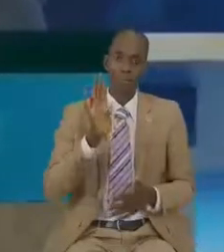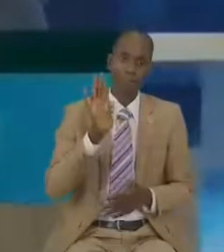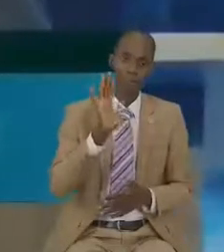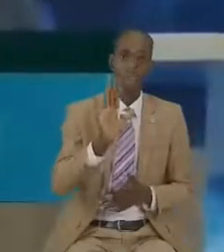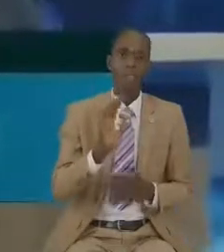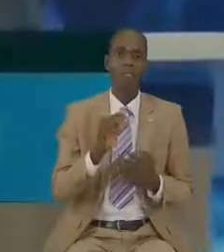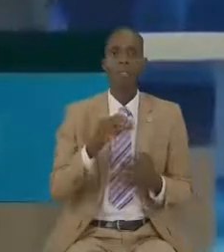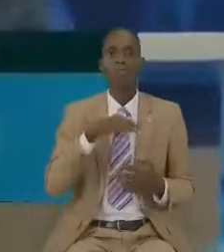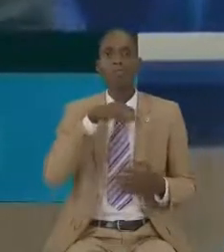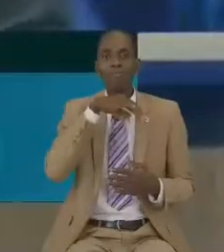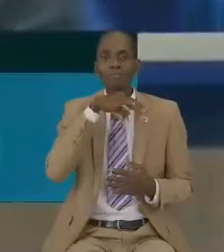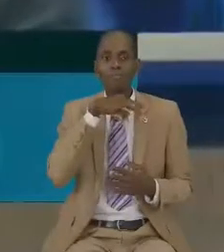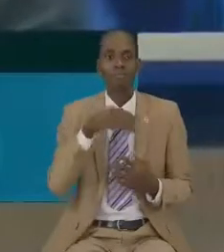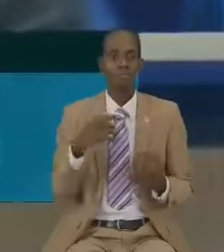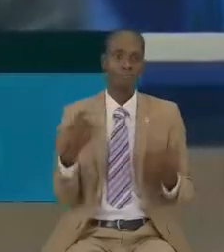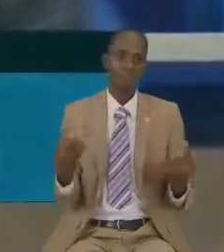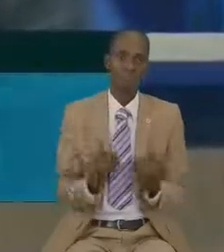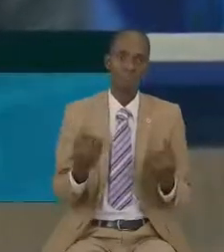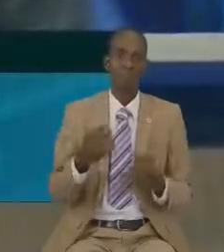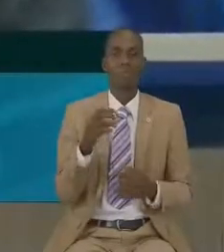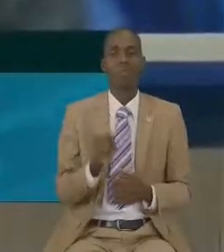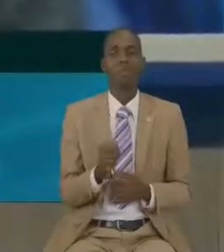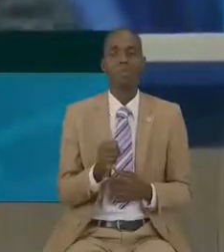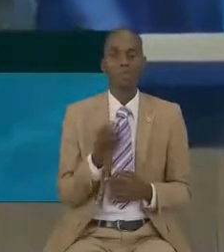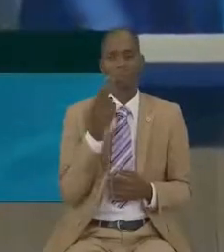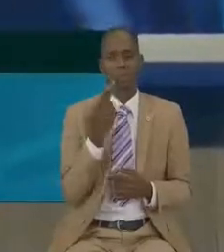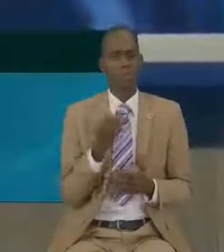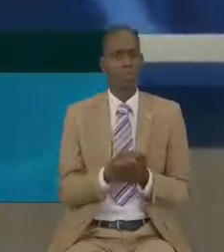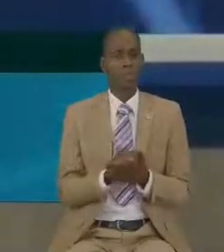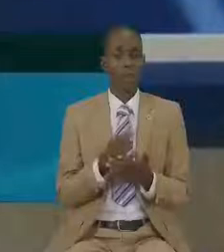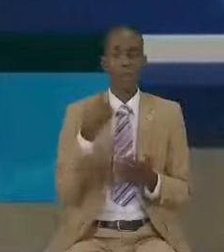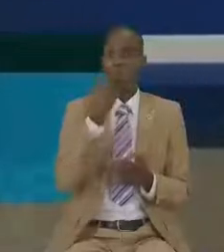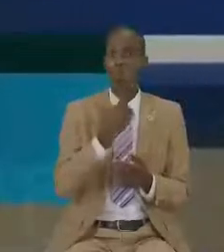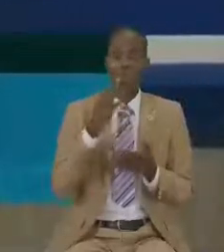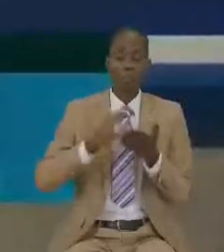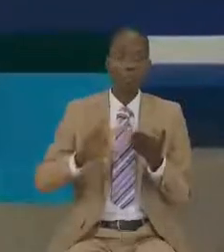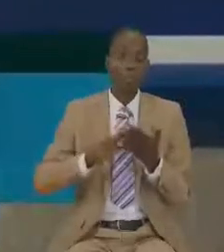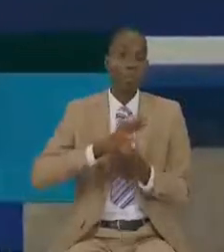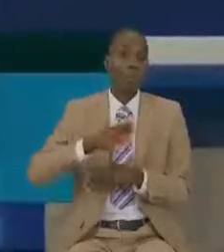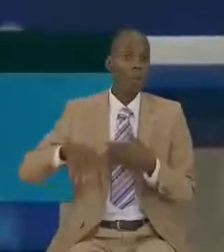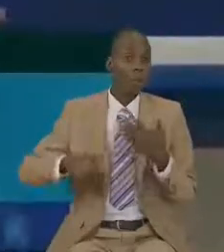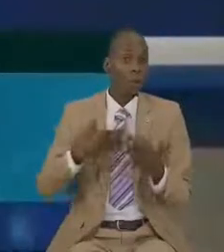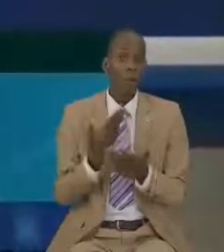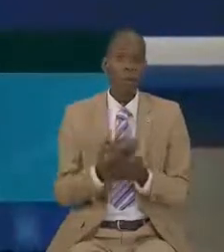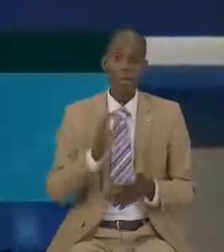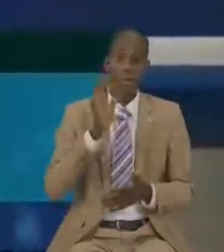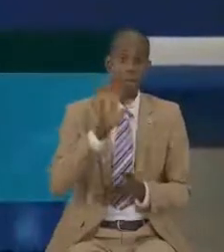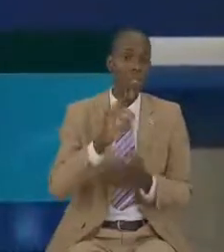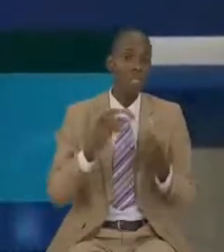103:3. Celui qui pardonne toutes tes iniquités. Voyez cela. Qui pardonne toutes tes